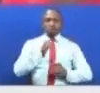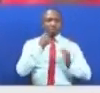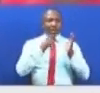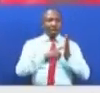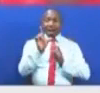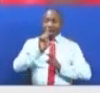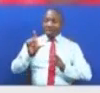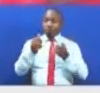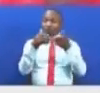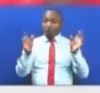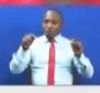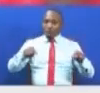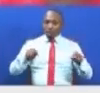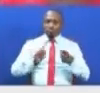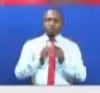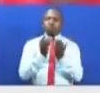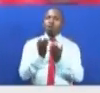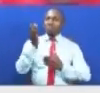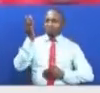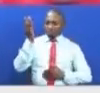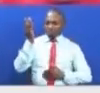ligi ikifunguliwa basi tumombe Mungu